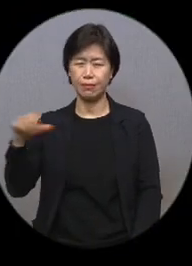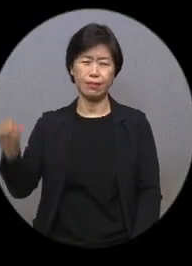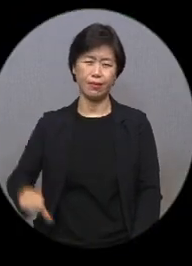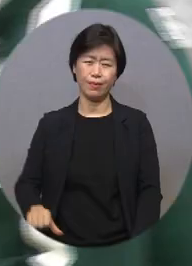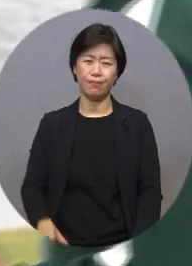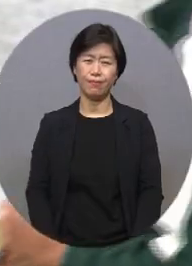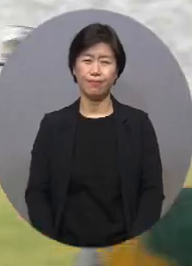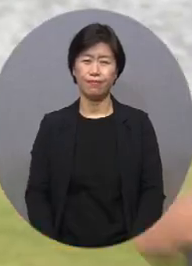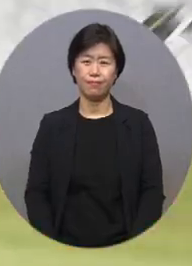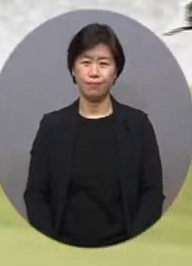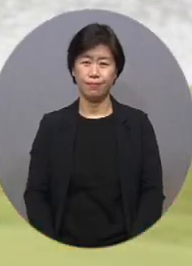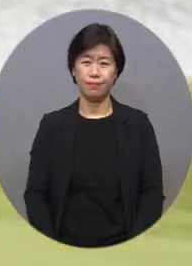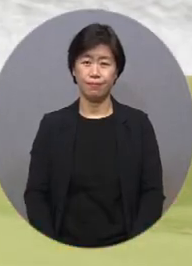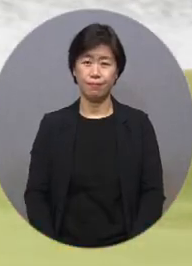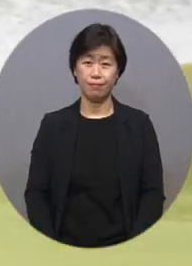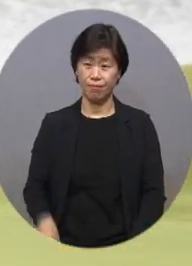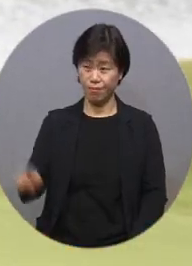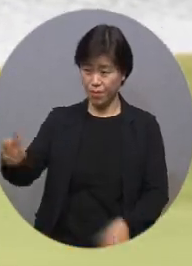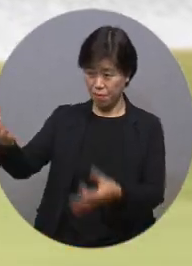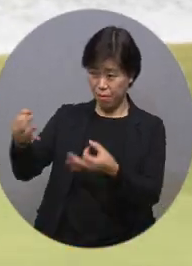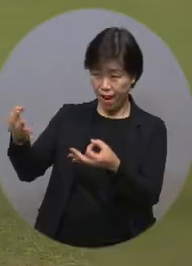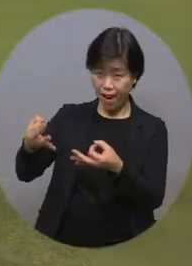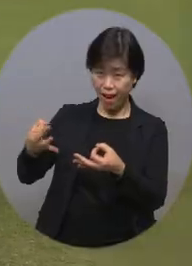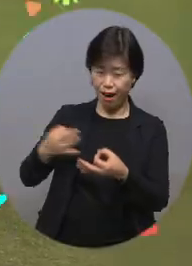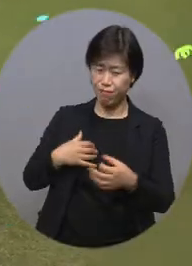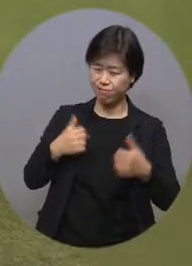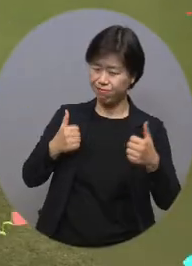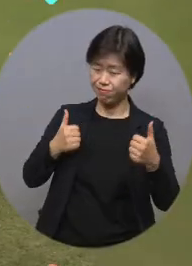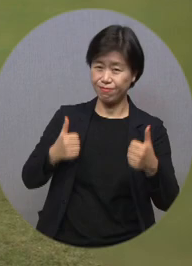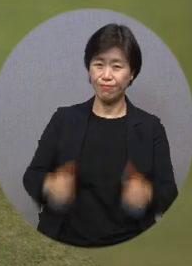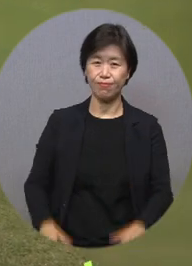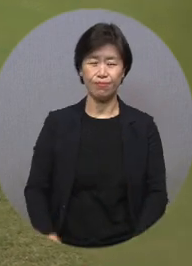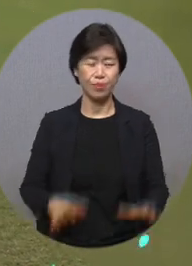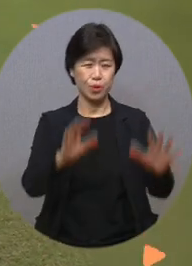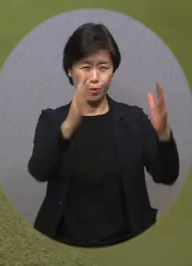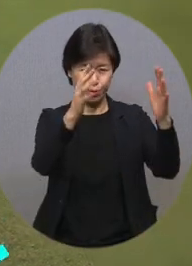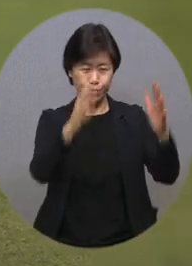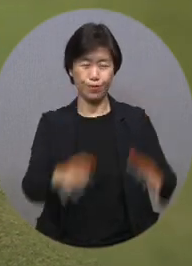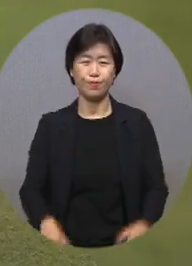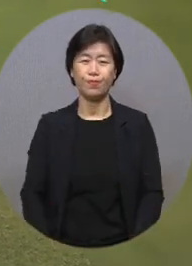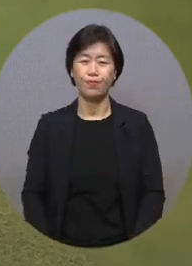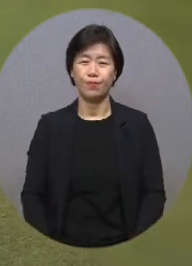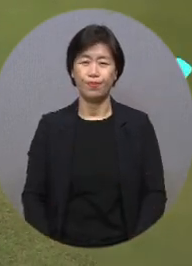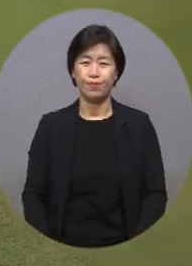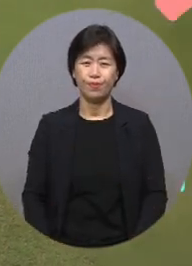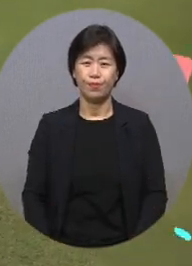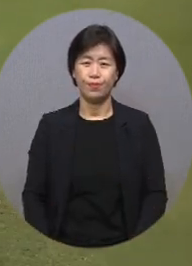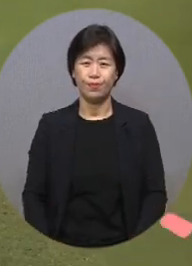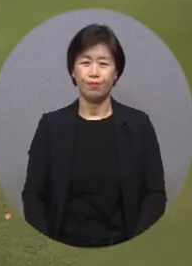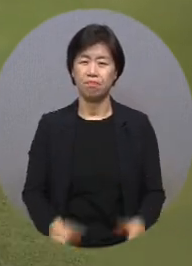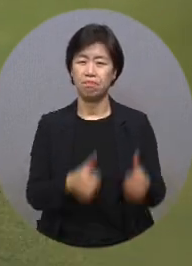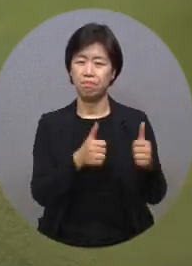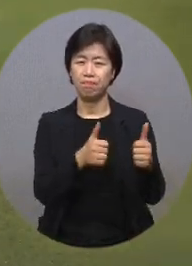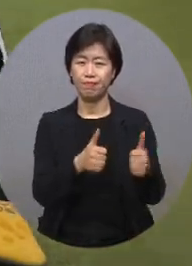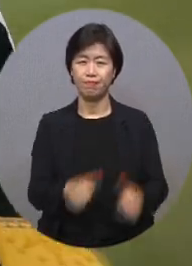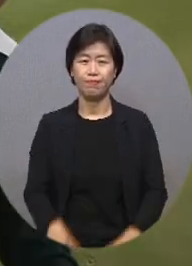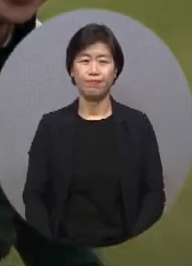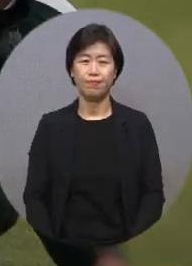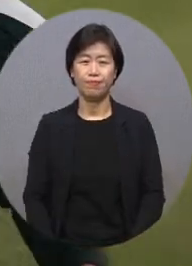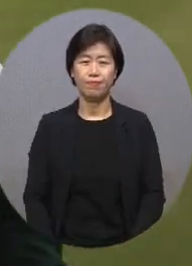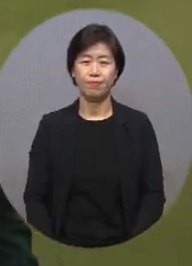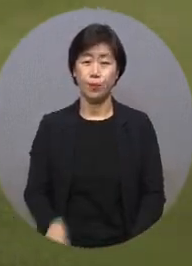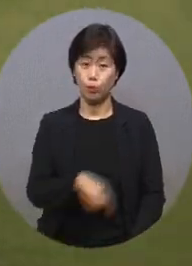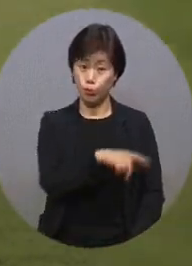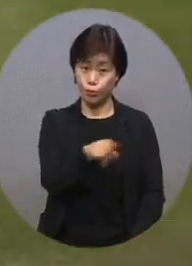기뻐. 헤이. 루즈. 나이스 나이스. 나이스. 나이스. 좋아.